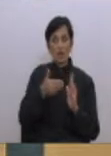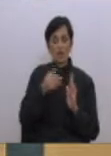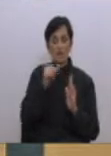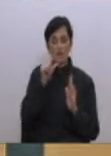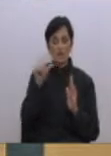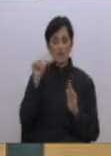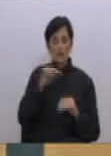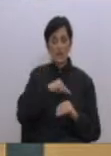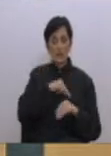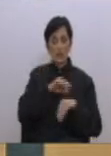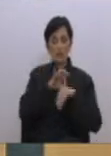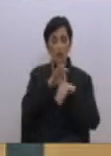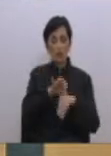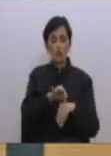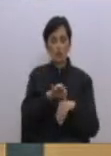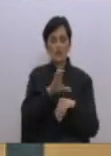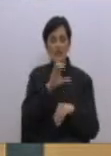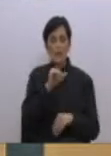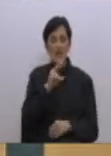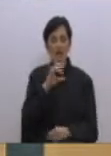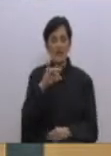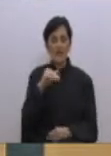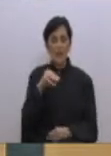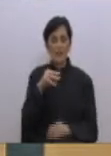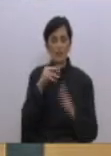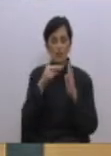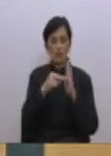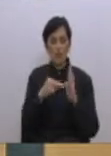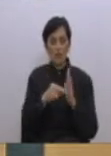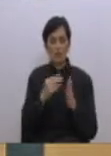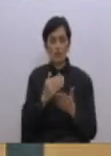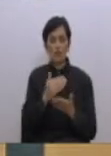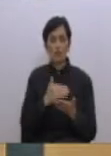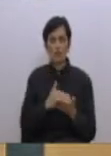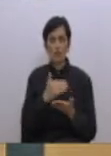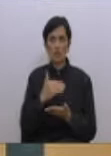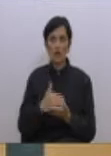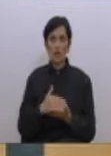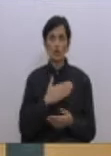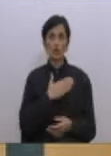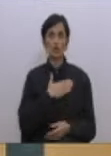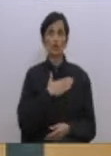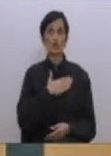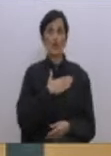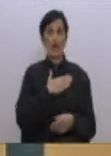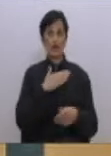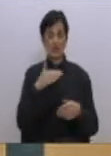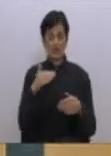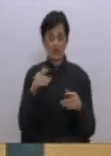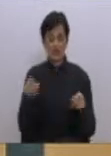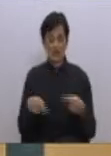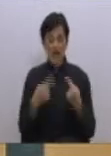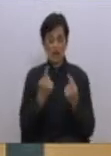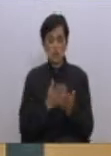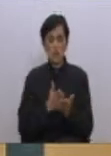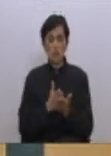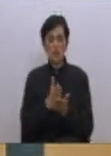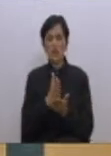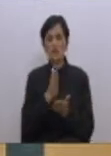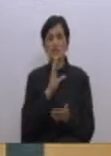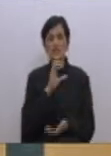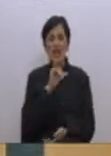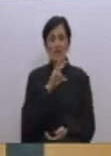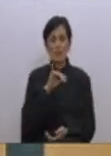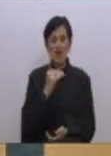სამსახურში ჩატარებული IPMF-ის შეფასების შედეგებს. ჩვენი განახლებული მიზანი მიმართულია